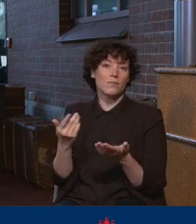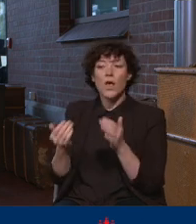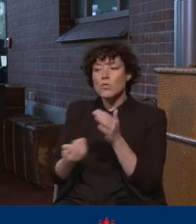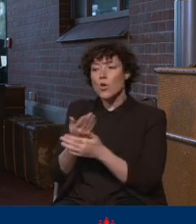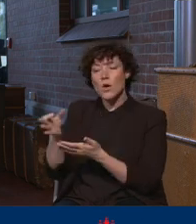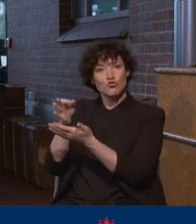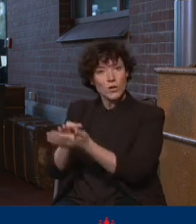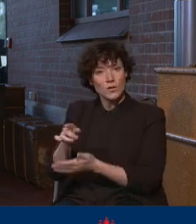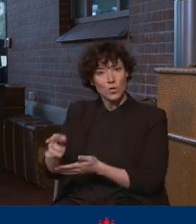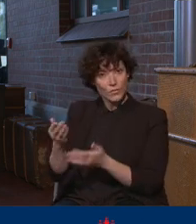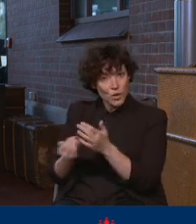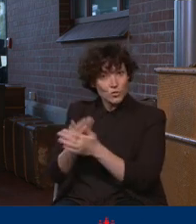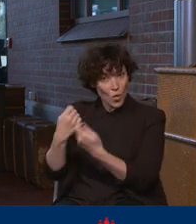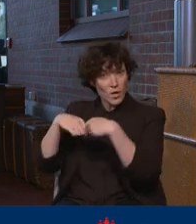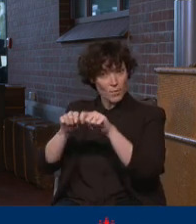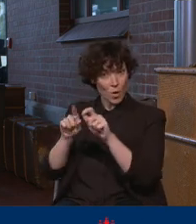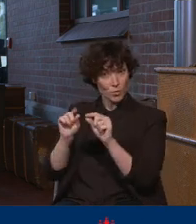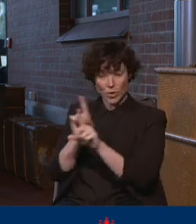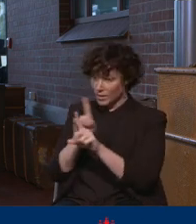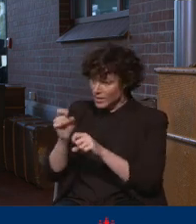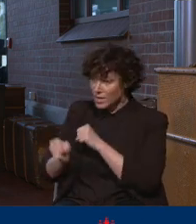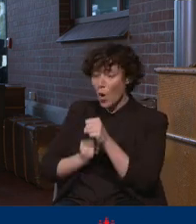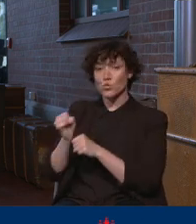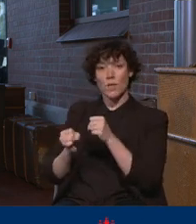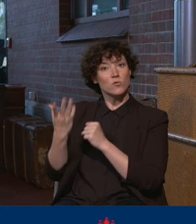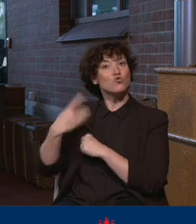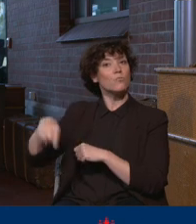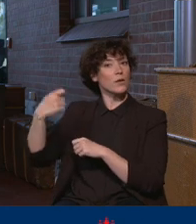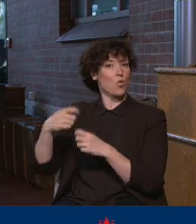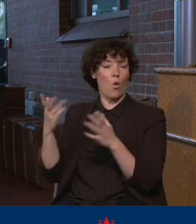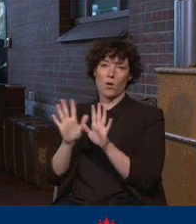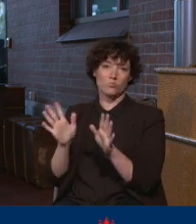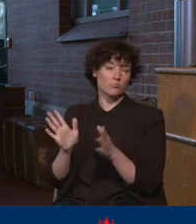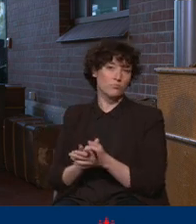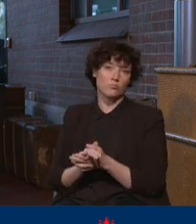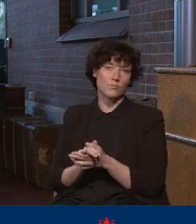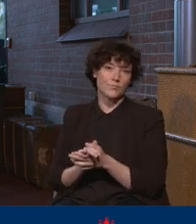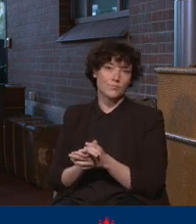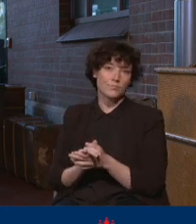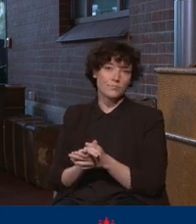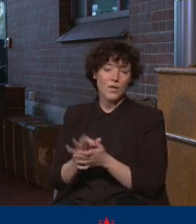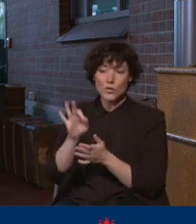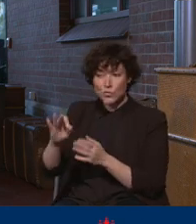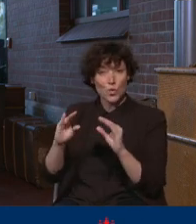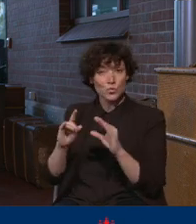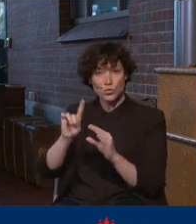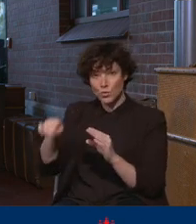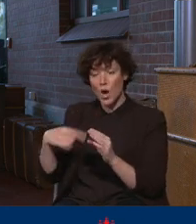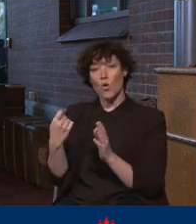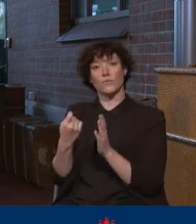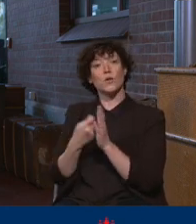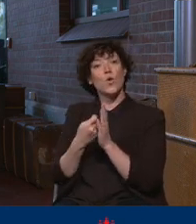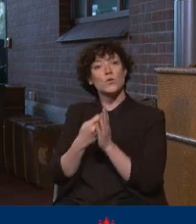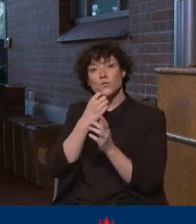ist bedeutet nicht dass damit viel höhere kosten gerade für solche nutzung entstehen sondern es ist gerade die